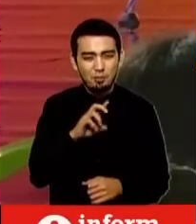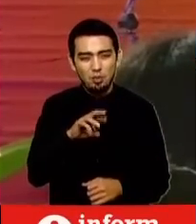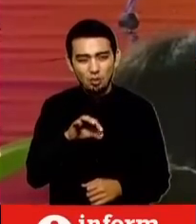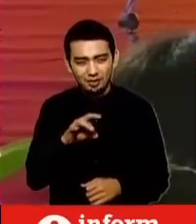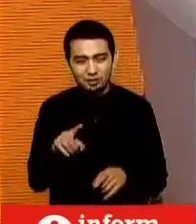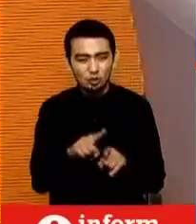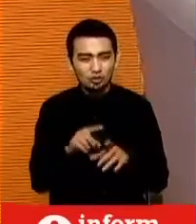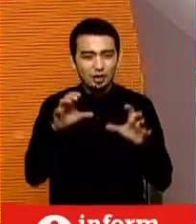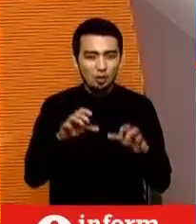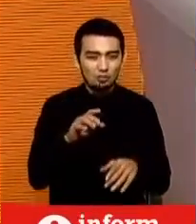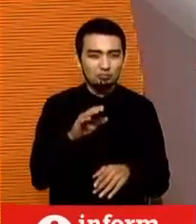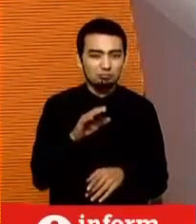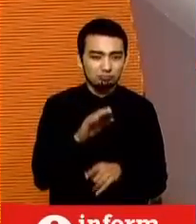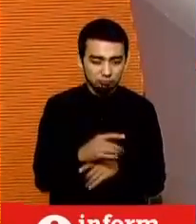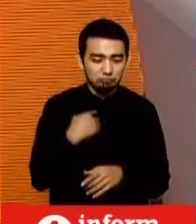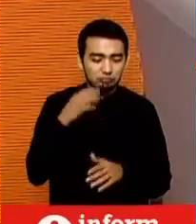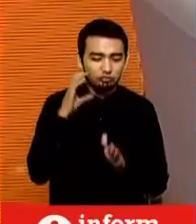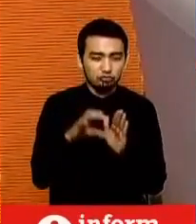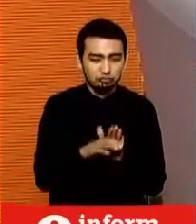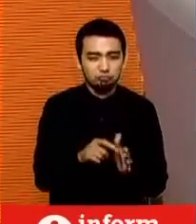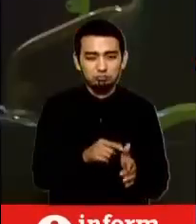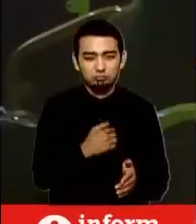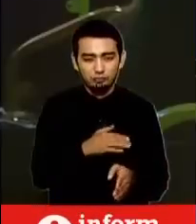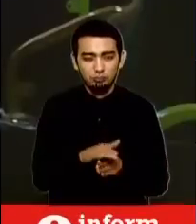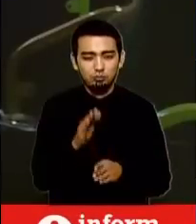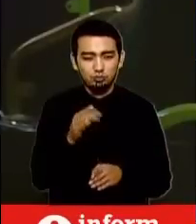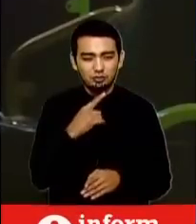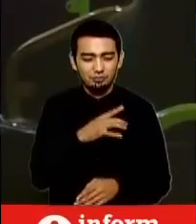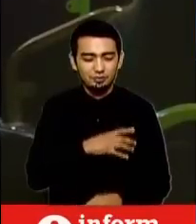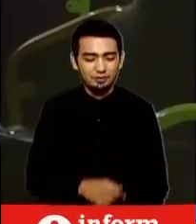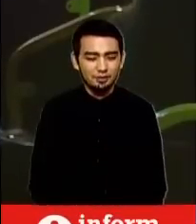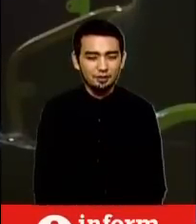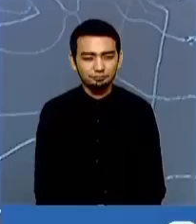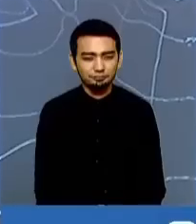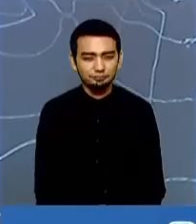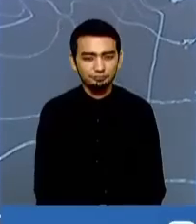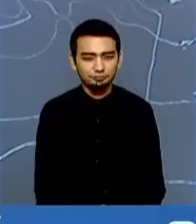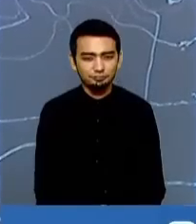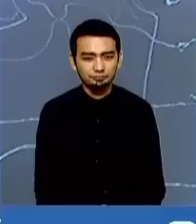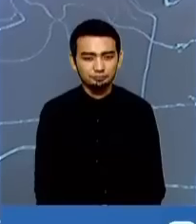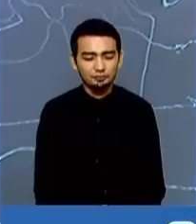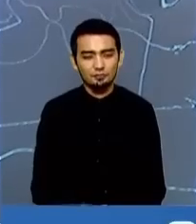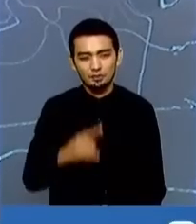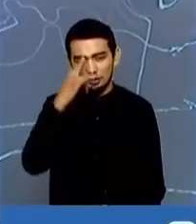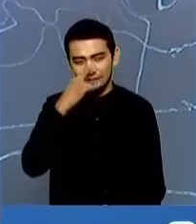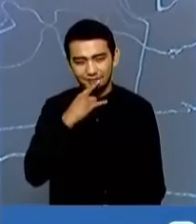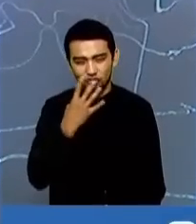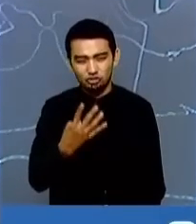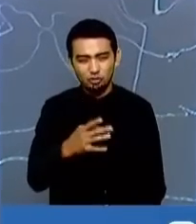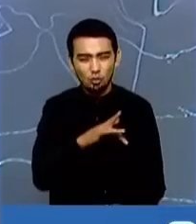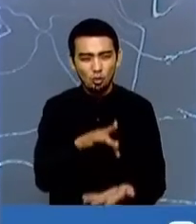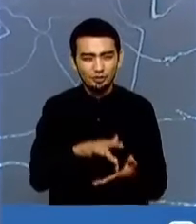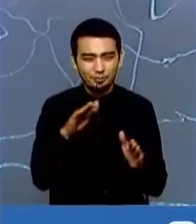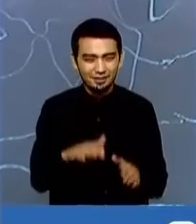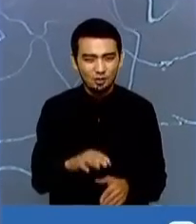толық орындауға әзірміз дейді. Нұрболат Жаңабекұлы, Сергей Шуйский, Информбюро, Алматы. Қазақстанның төрт қаласында